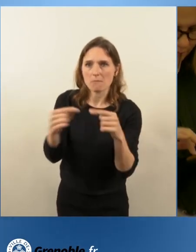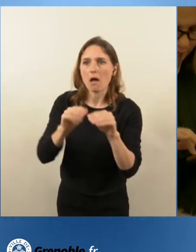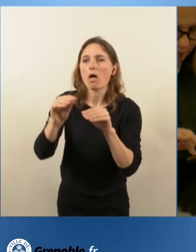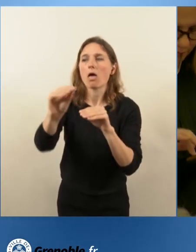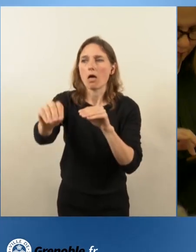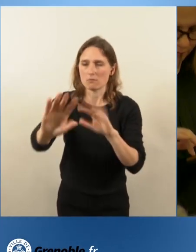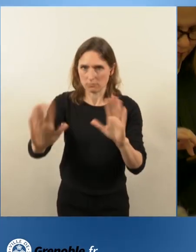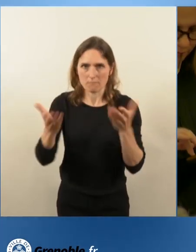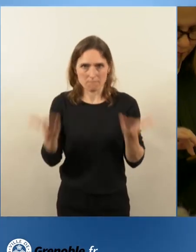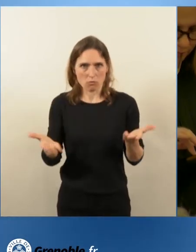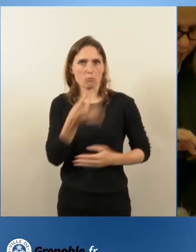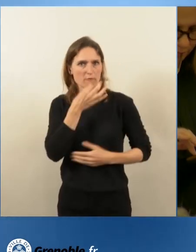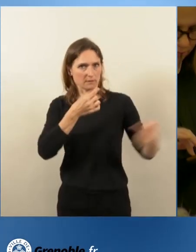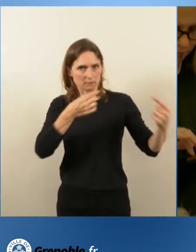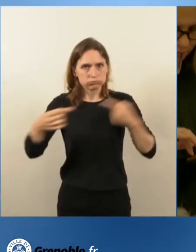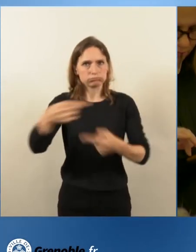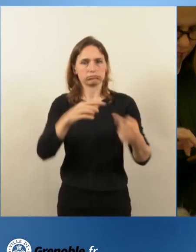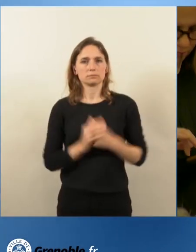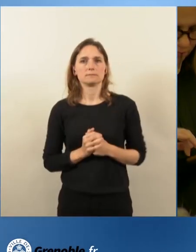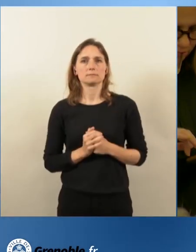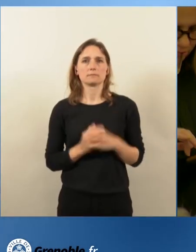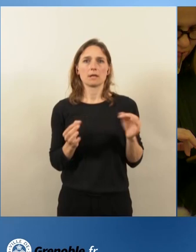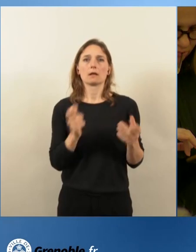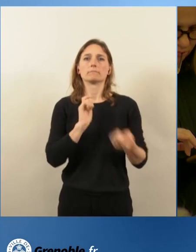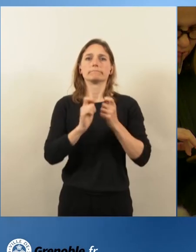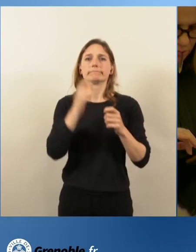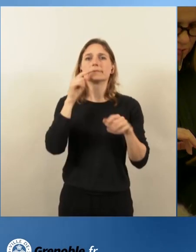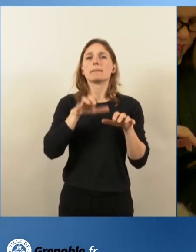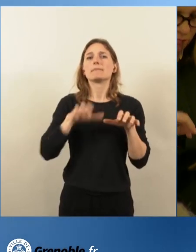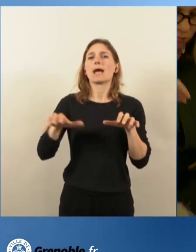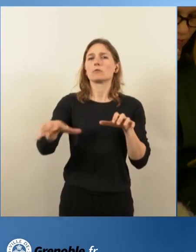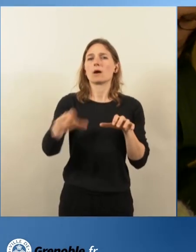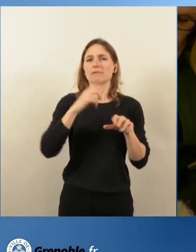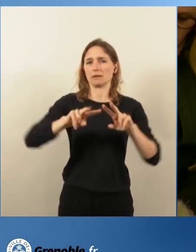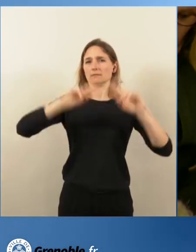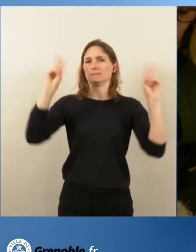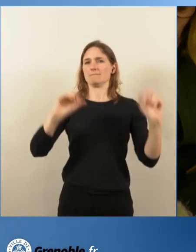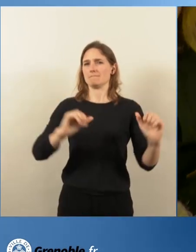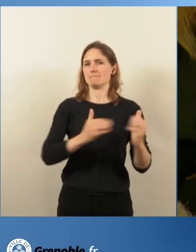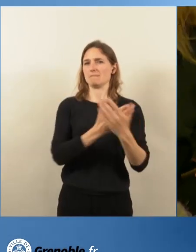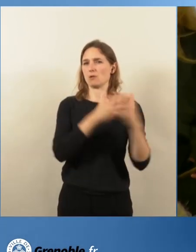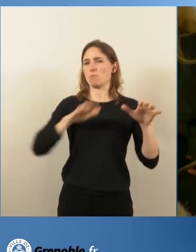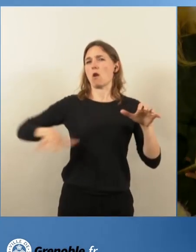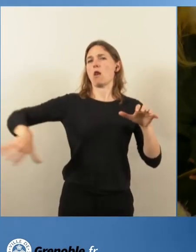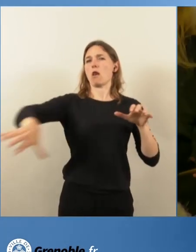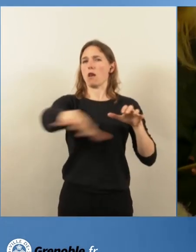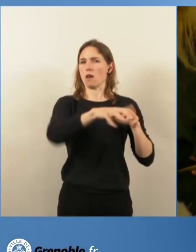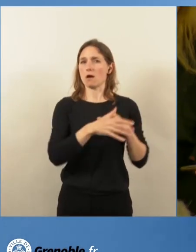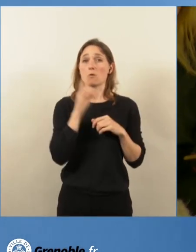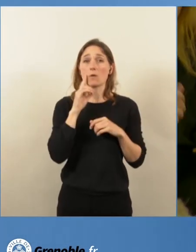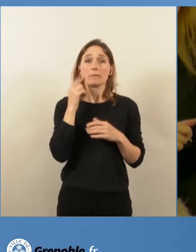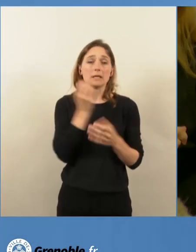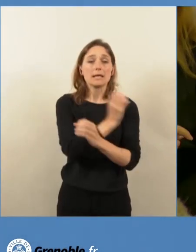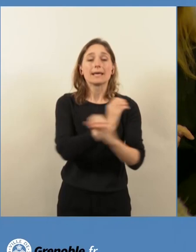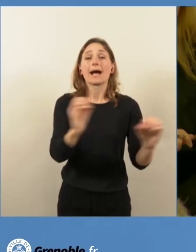échappent à l'intérêt général et quand je parle de territoire c'est une façon de dire le territoire de la métropole car en cas de